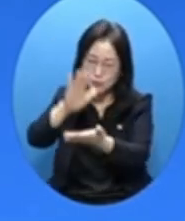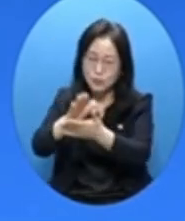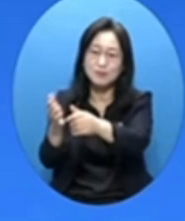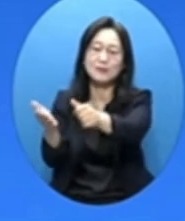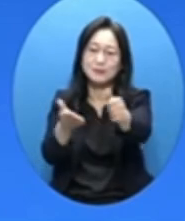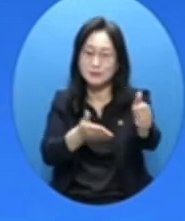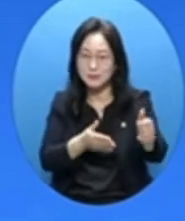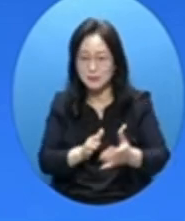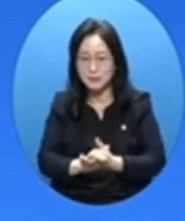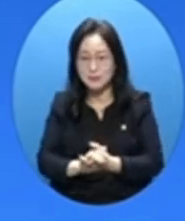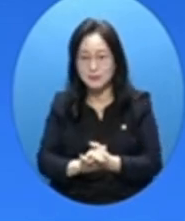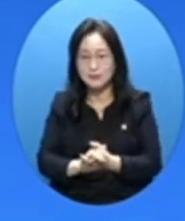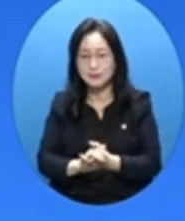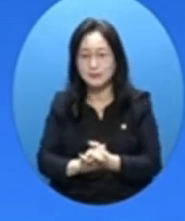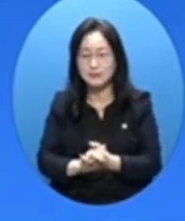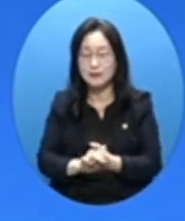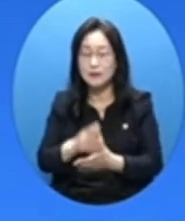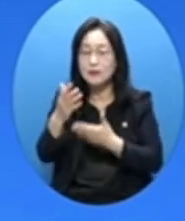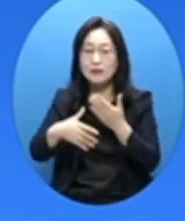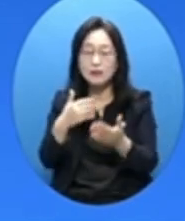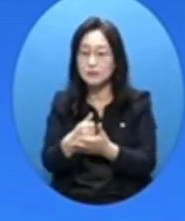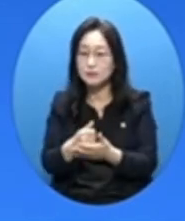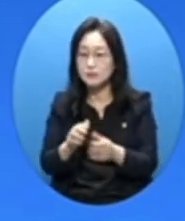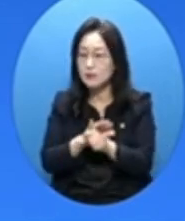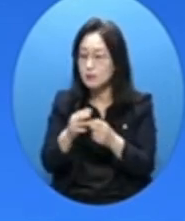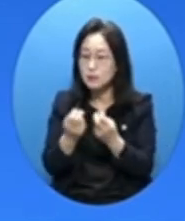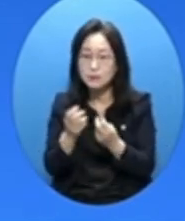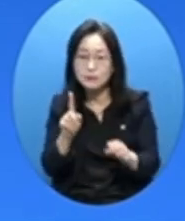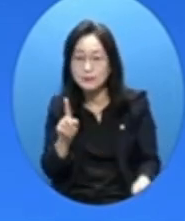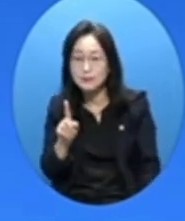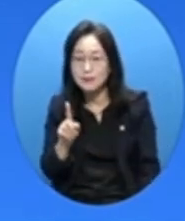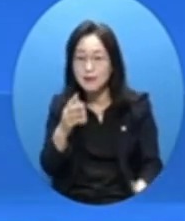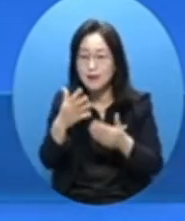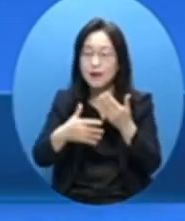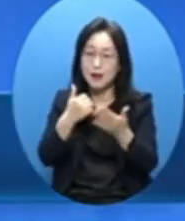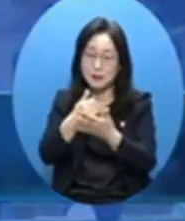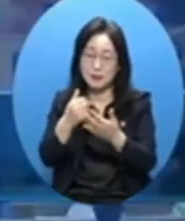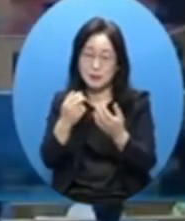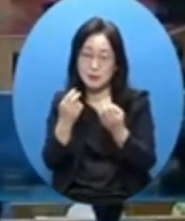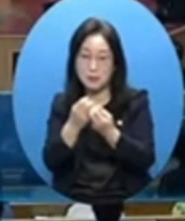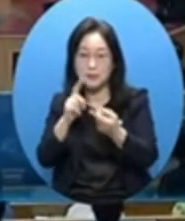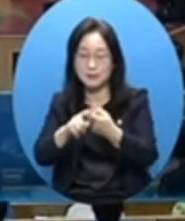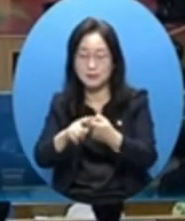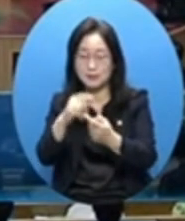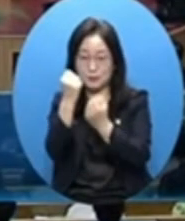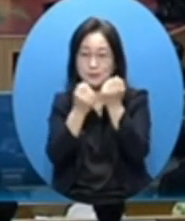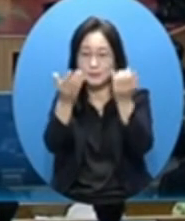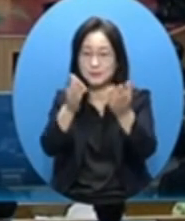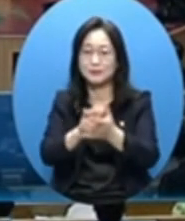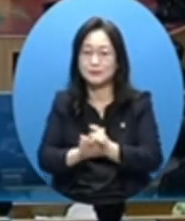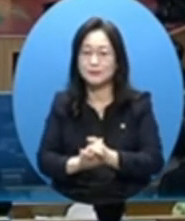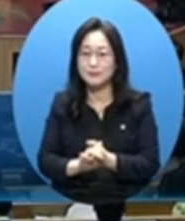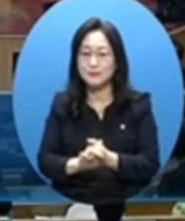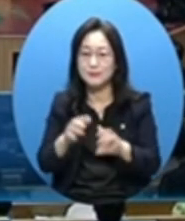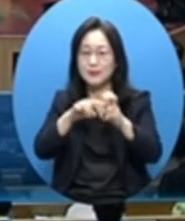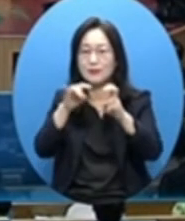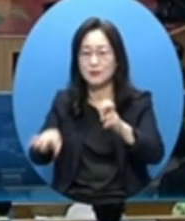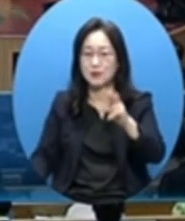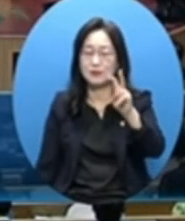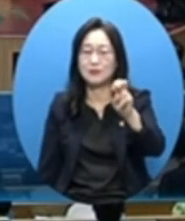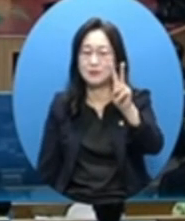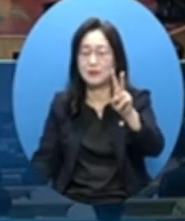것입니다 이 하나님은 어떻게 사랑합니까 하나님의 사랑하는 방법에 대해서 성경을 설명합니다 마태복음